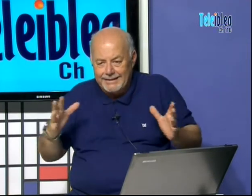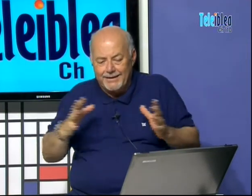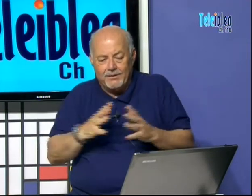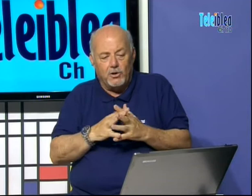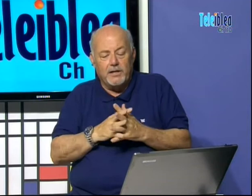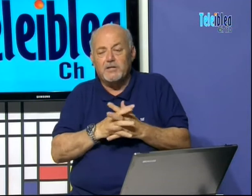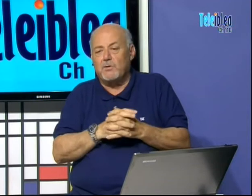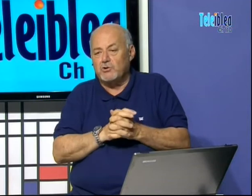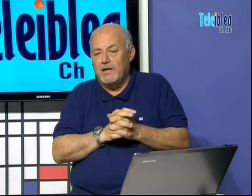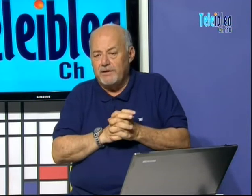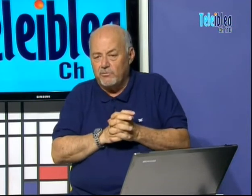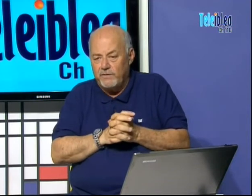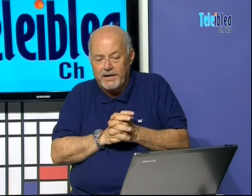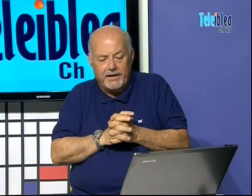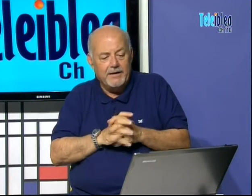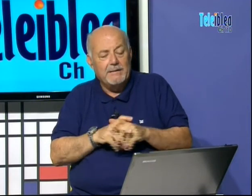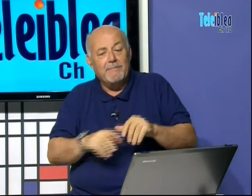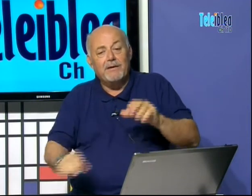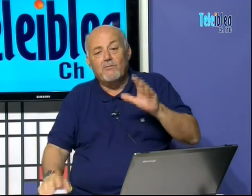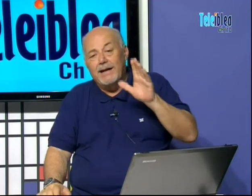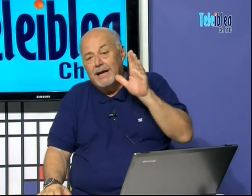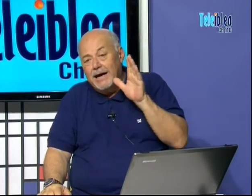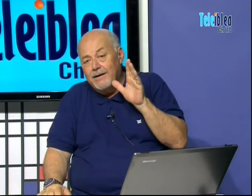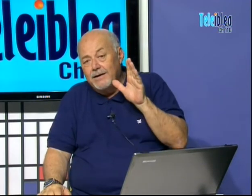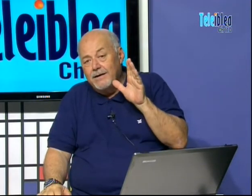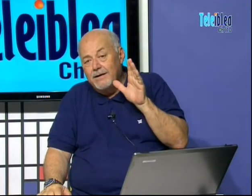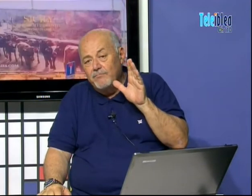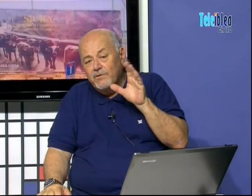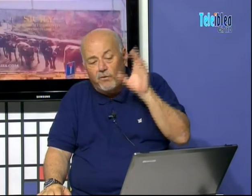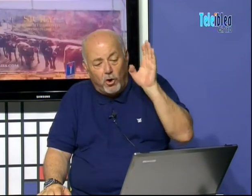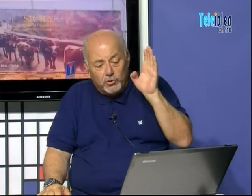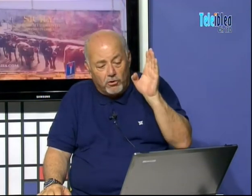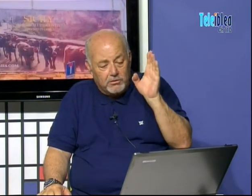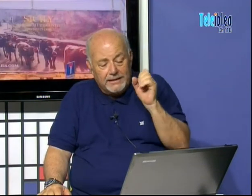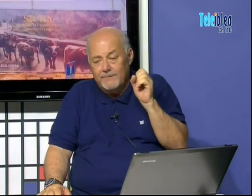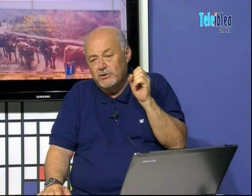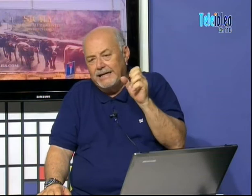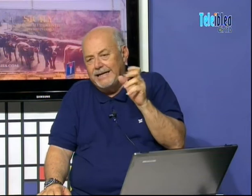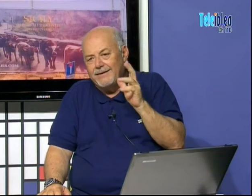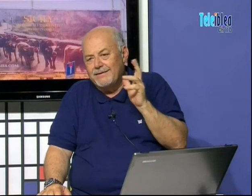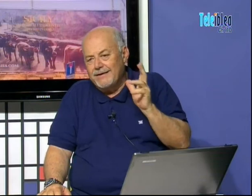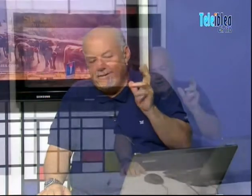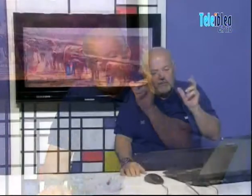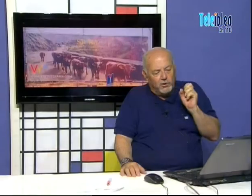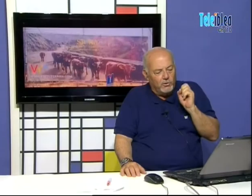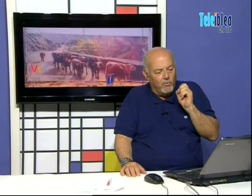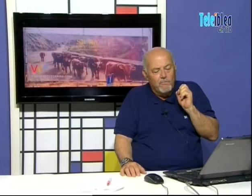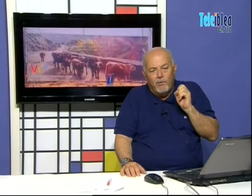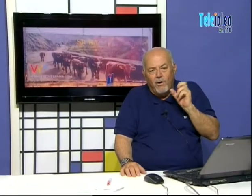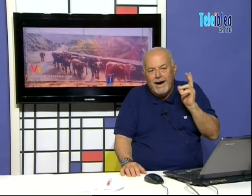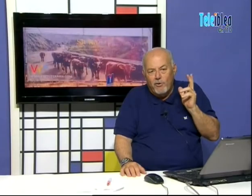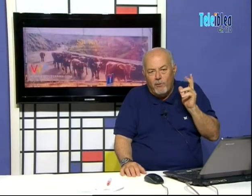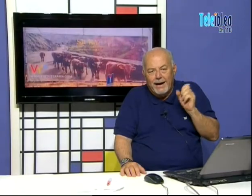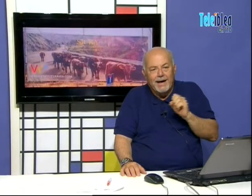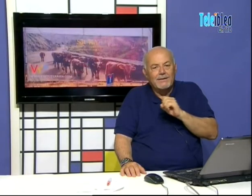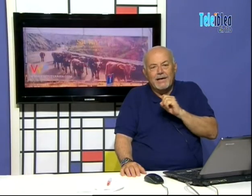di territorio, ha risposto la Virtù Ferri per quella foto che, devo dire, era una foto un